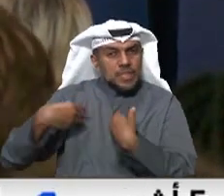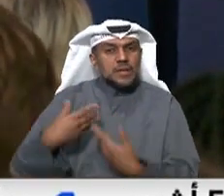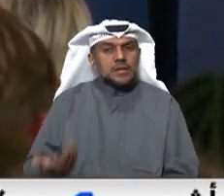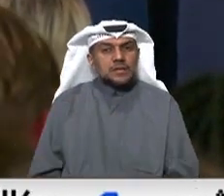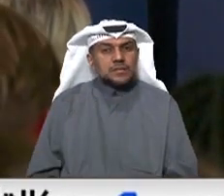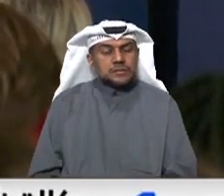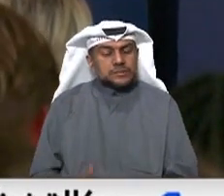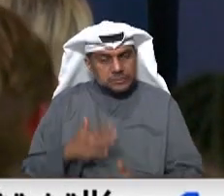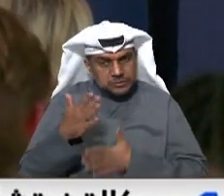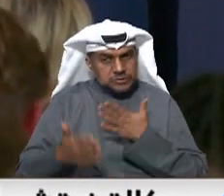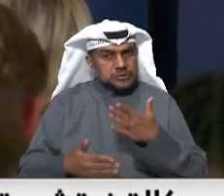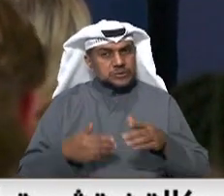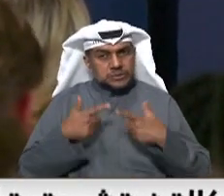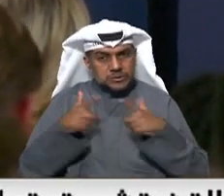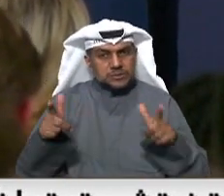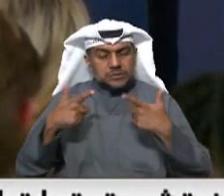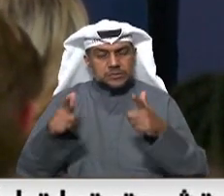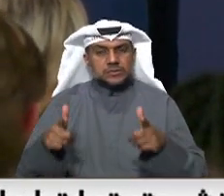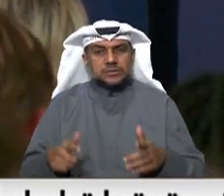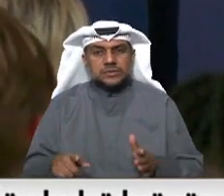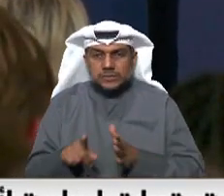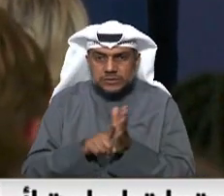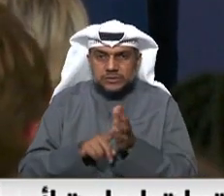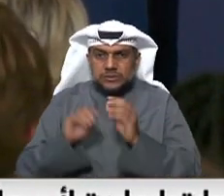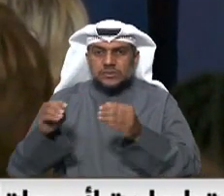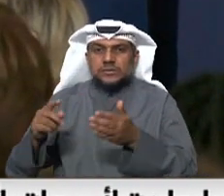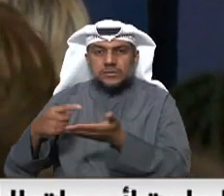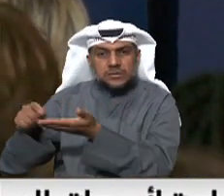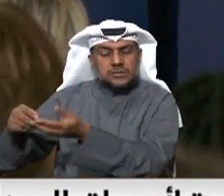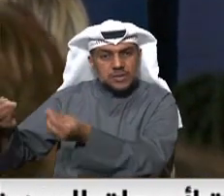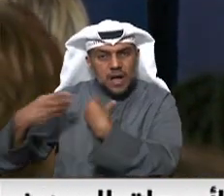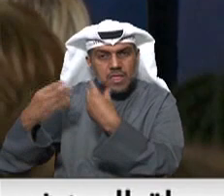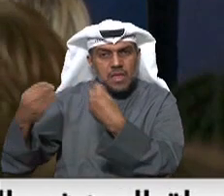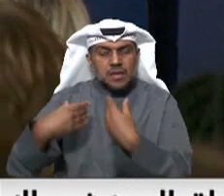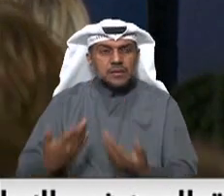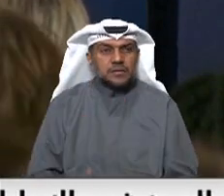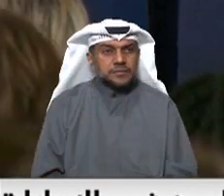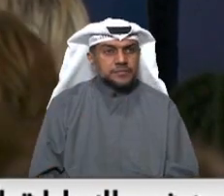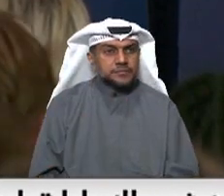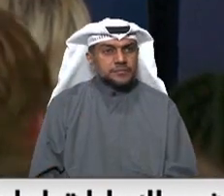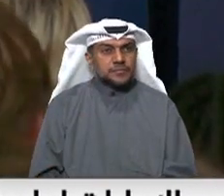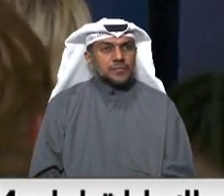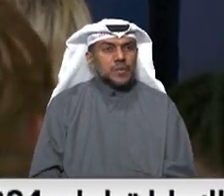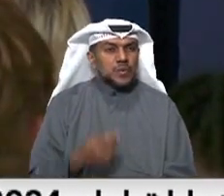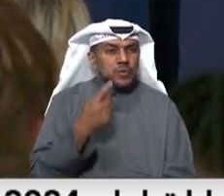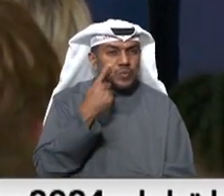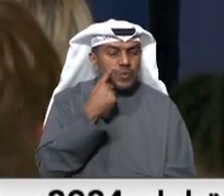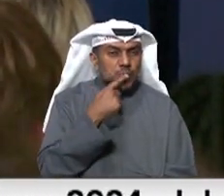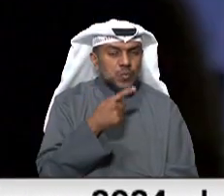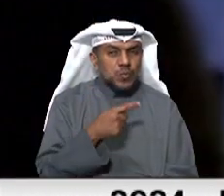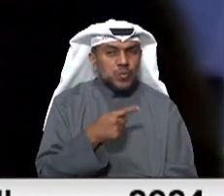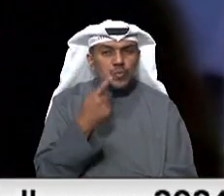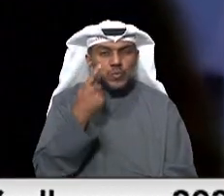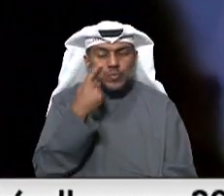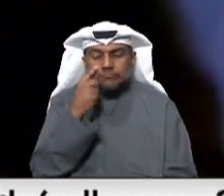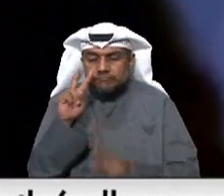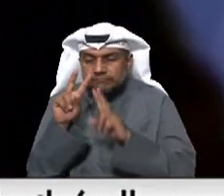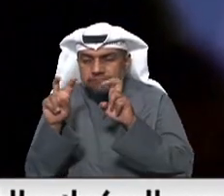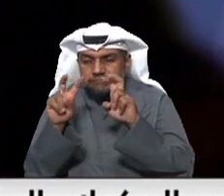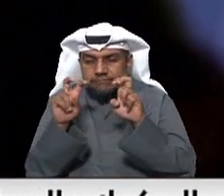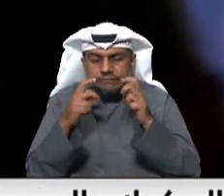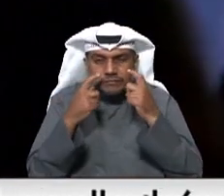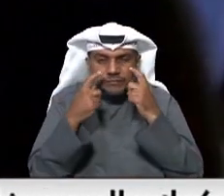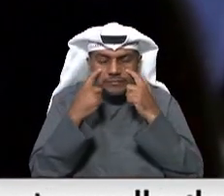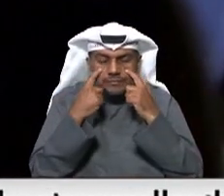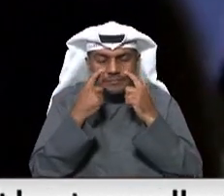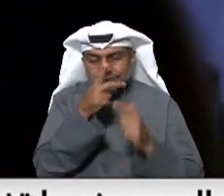حملتها بعد نتائج مخيبه للامال في الجوله السابقه احدث استطلاعات الراي اظهر التقدم الرئيس السابق